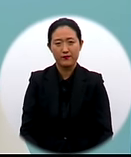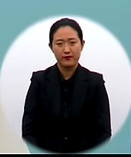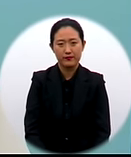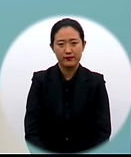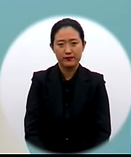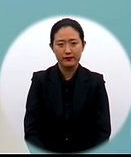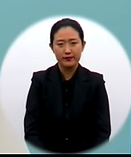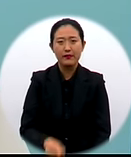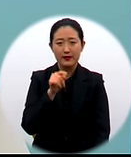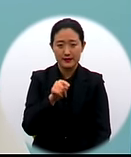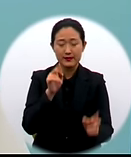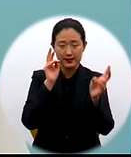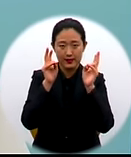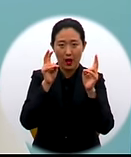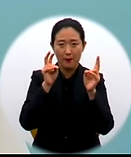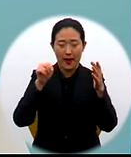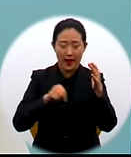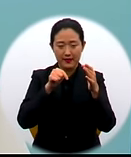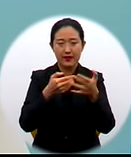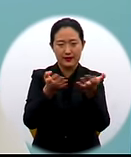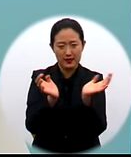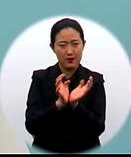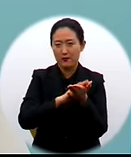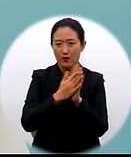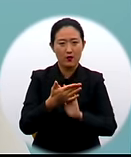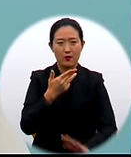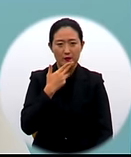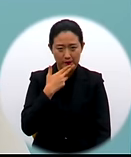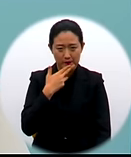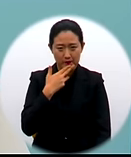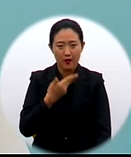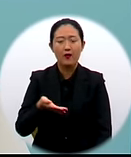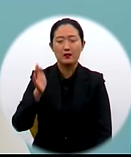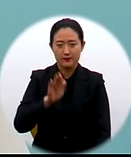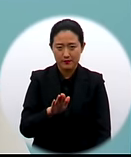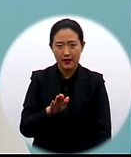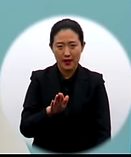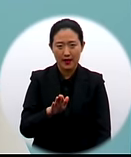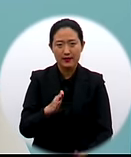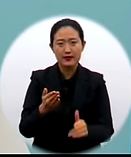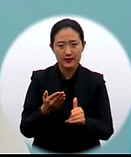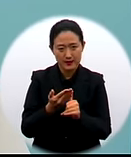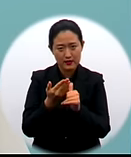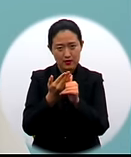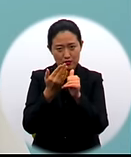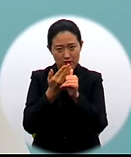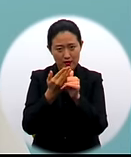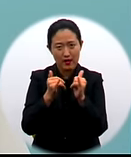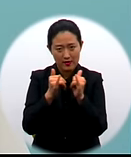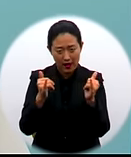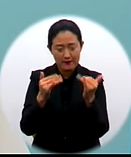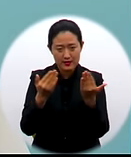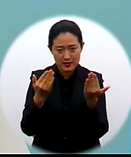그 동일한 팀에서 선호하는 인재가 달라지기 시작한 거죠. 직무 역량이 달라지는 겁니다. 그리고 이제 정보화 시대에 접어들었어요. 특히 우리나라 같은